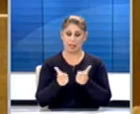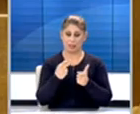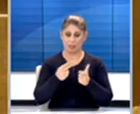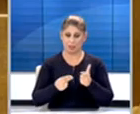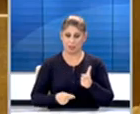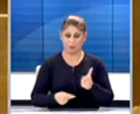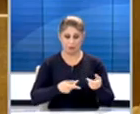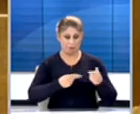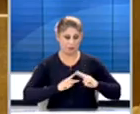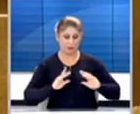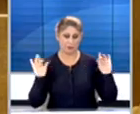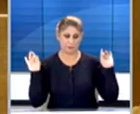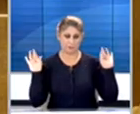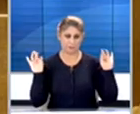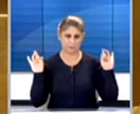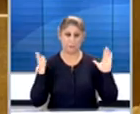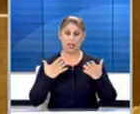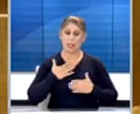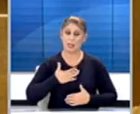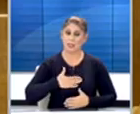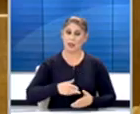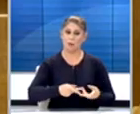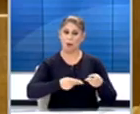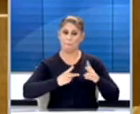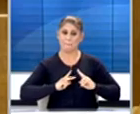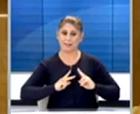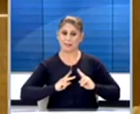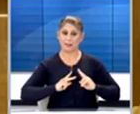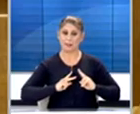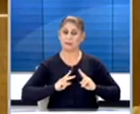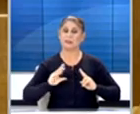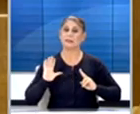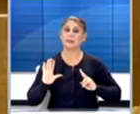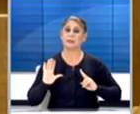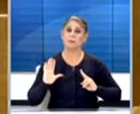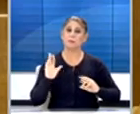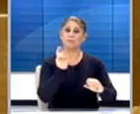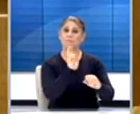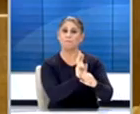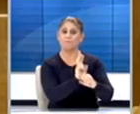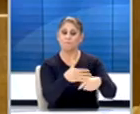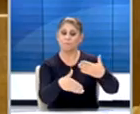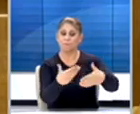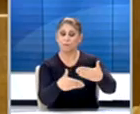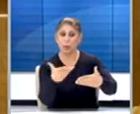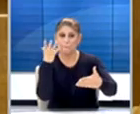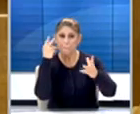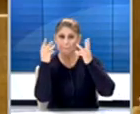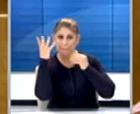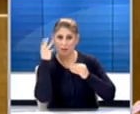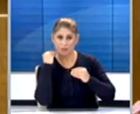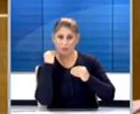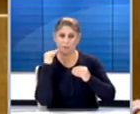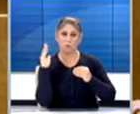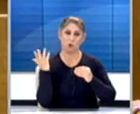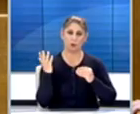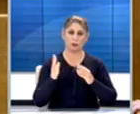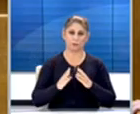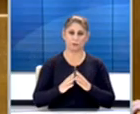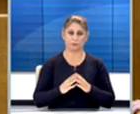καμία απάντηση. Θέλουμε απαντήσεις για το ποιες είναι οι εκκρεμότητες και οι εξελίξεις που μαθαίνουμε ότι